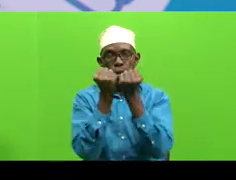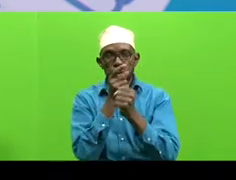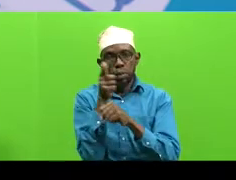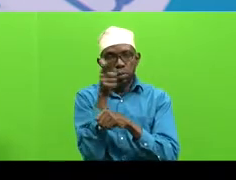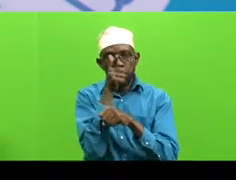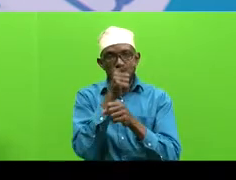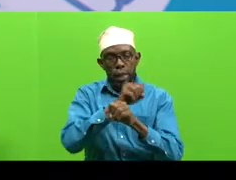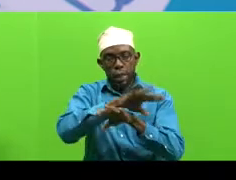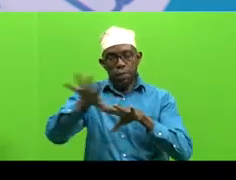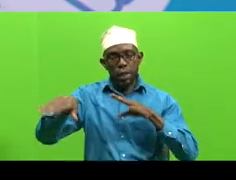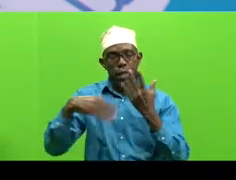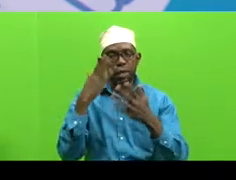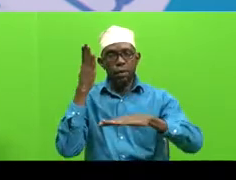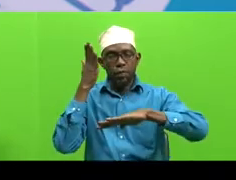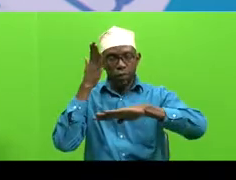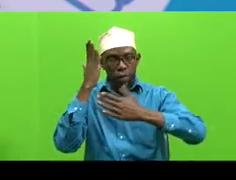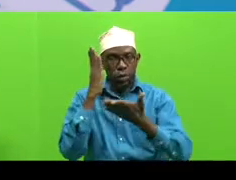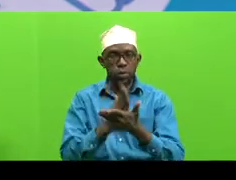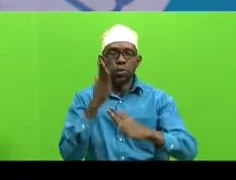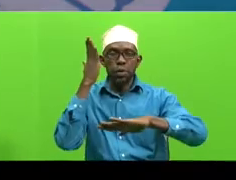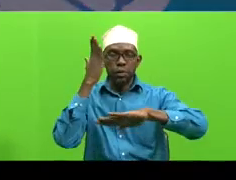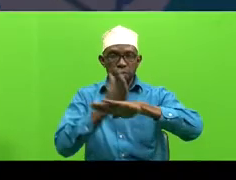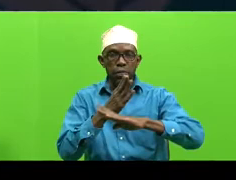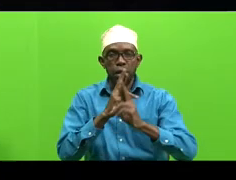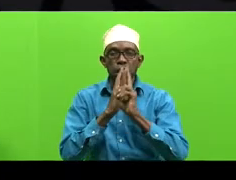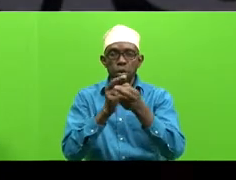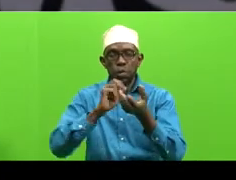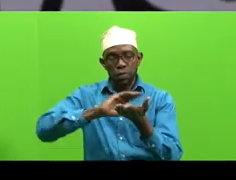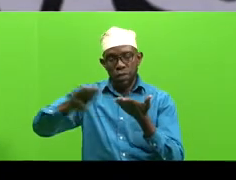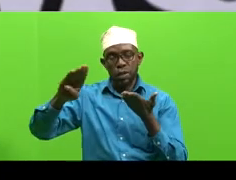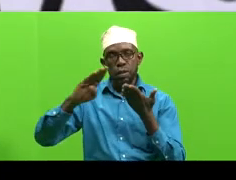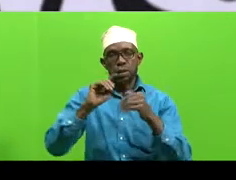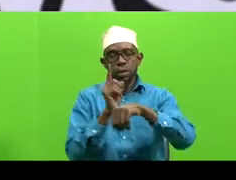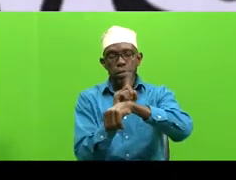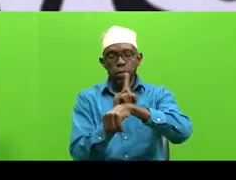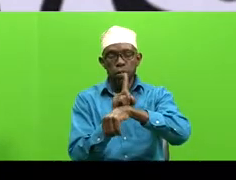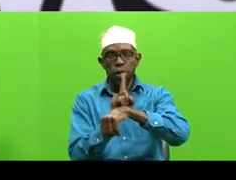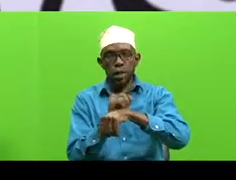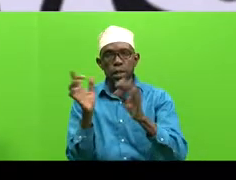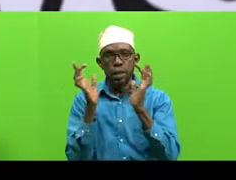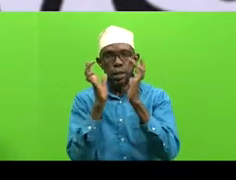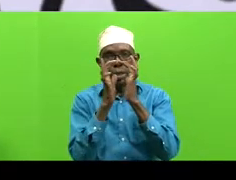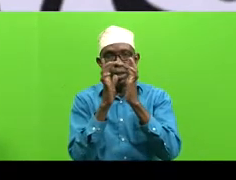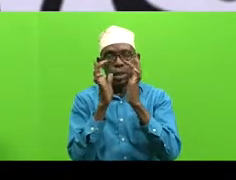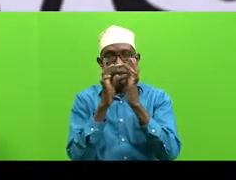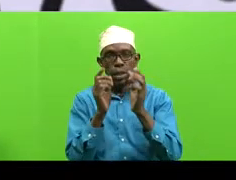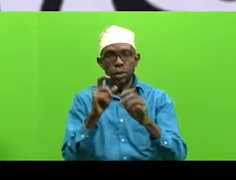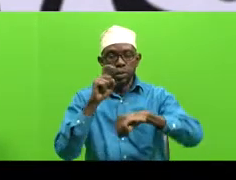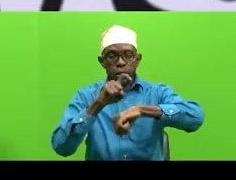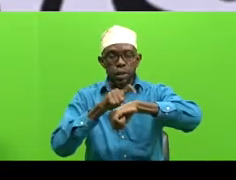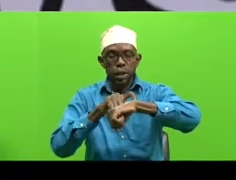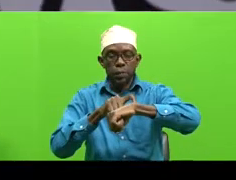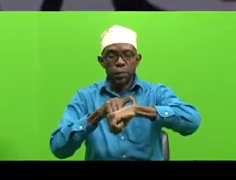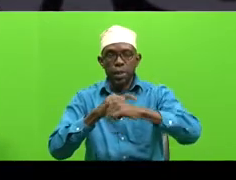an unverified story globally within seconds. In this digital era, it is easier than ever